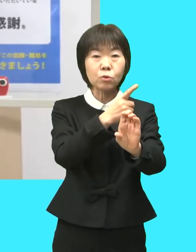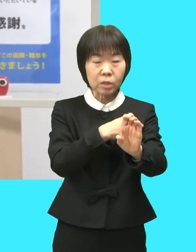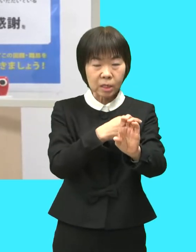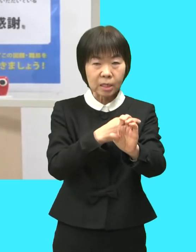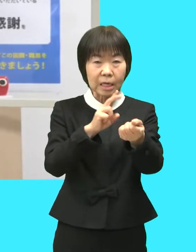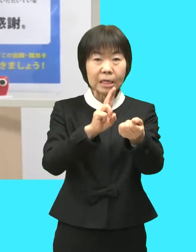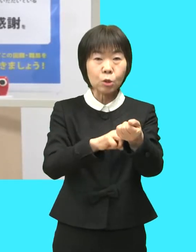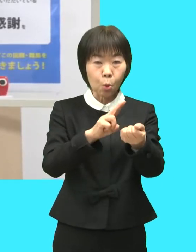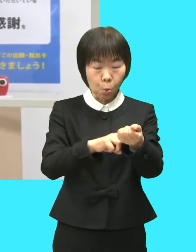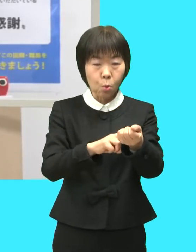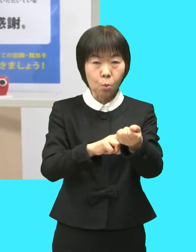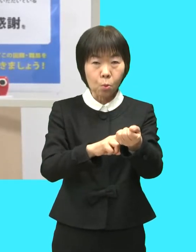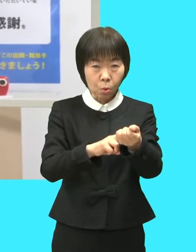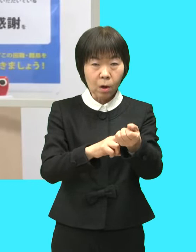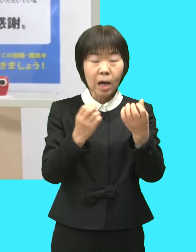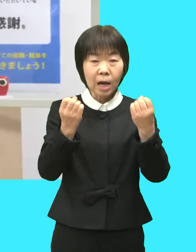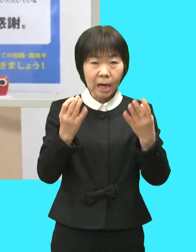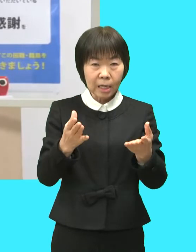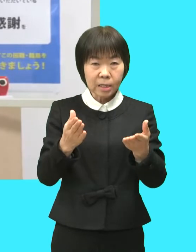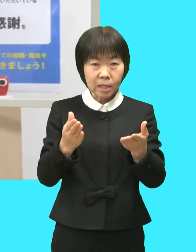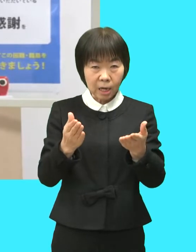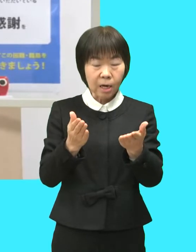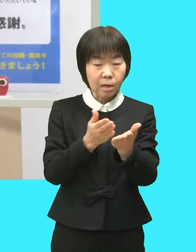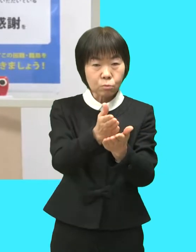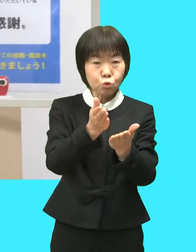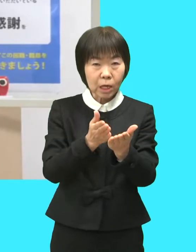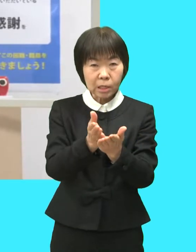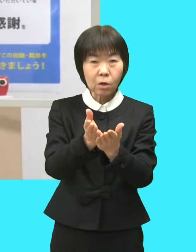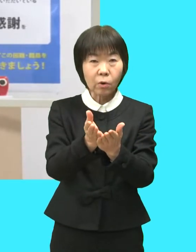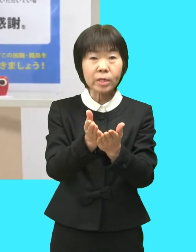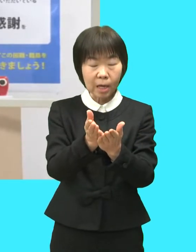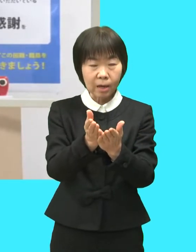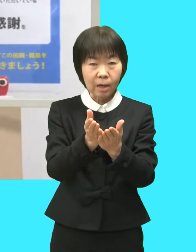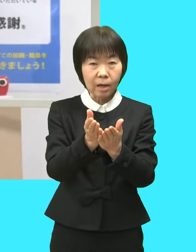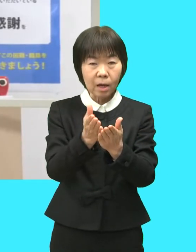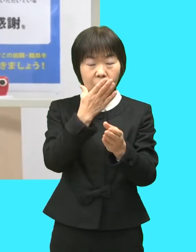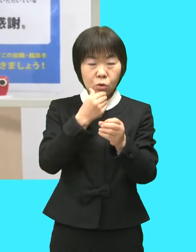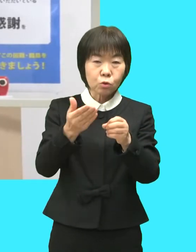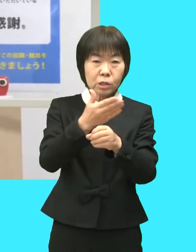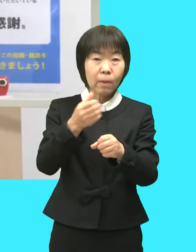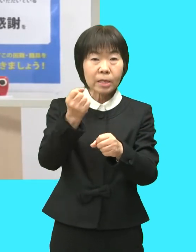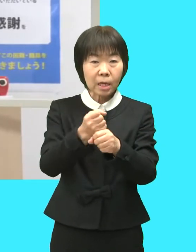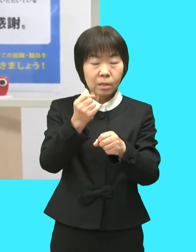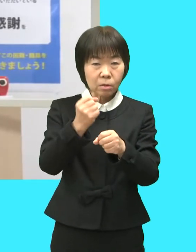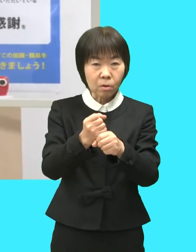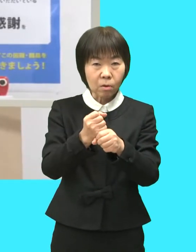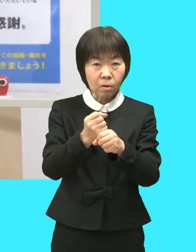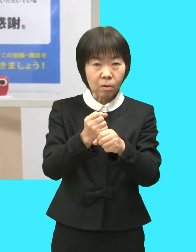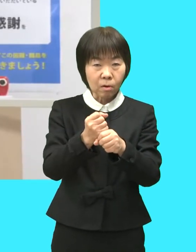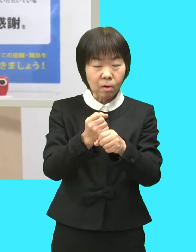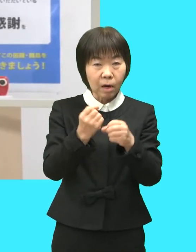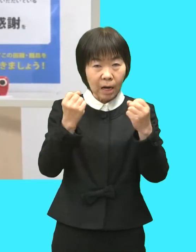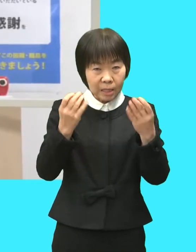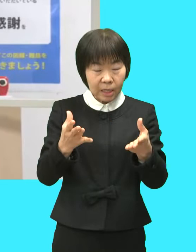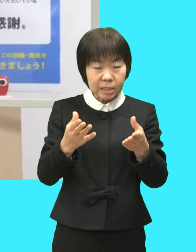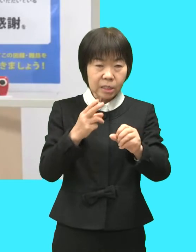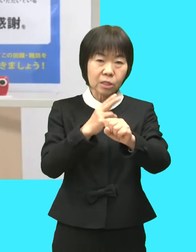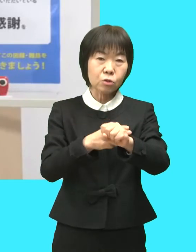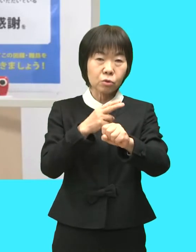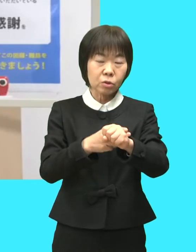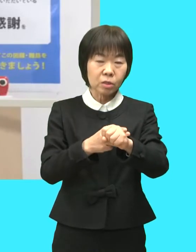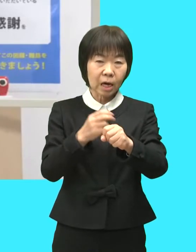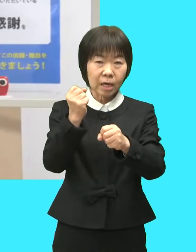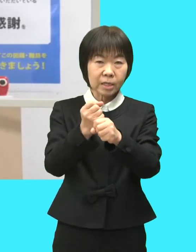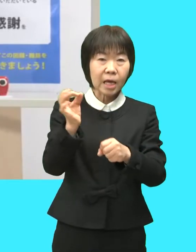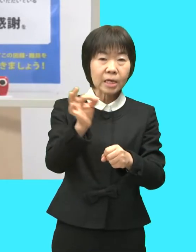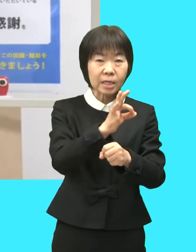ー、医療など、新たな成長分野においてメイドイン福島の革新的な技術や製